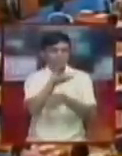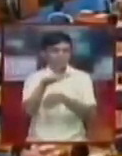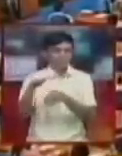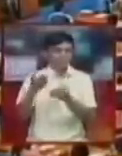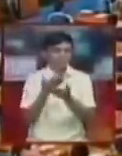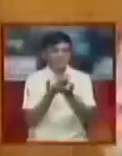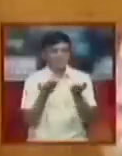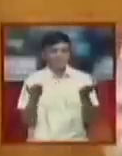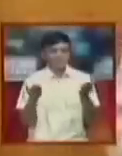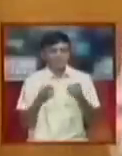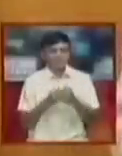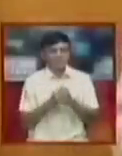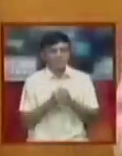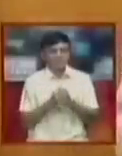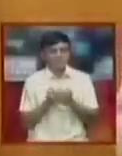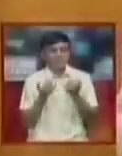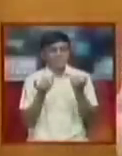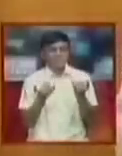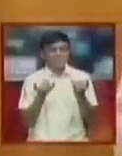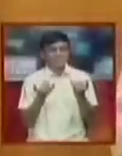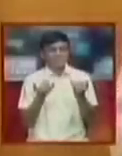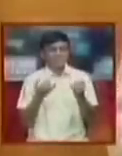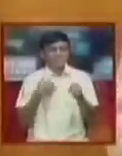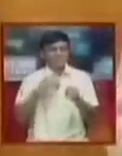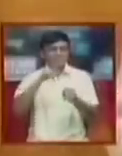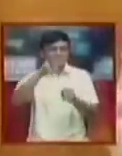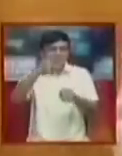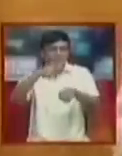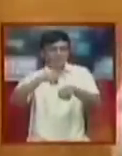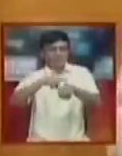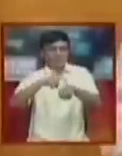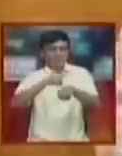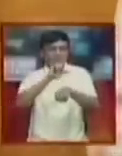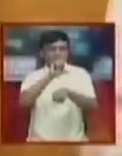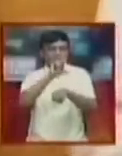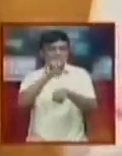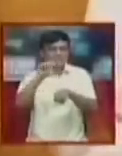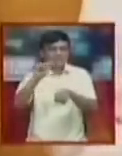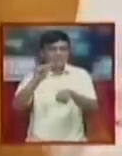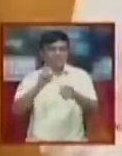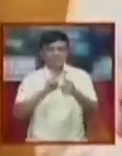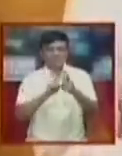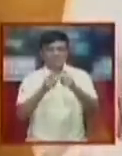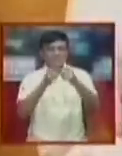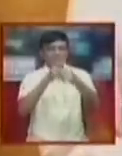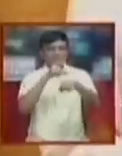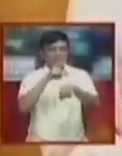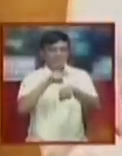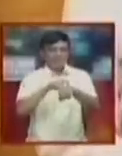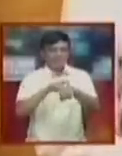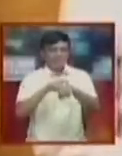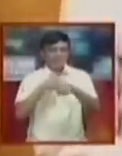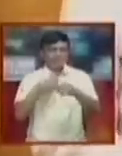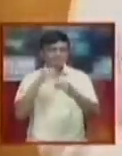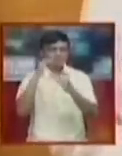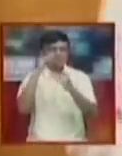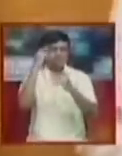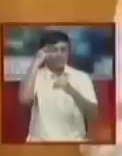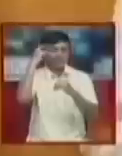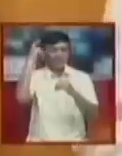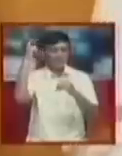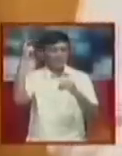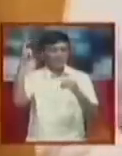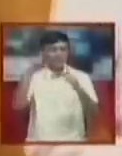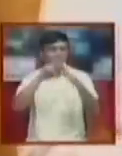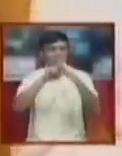inyong lahat. Ito po ang aking ikatlong SONA at parang kailan lang na nagsimula tayong mangarap. Parang